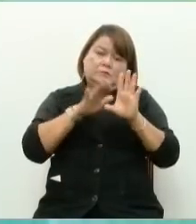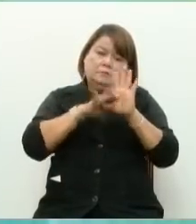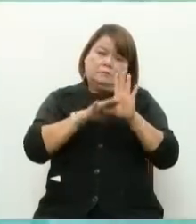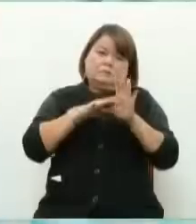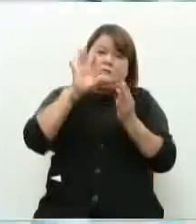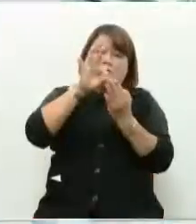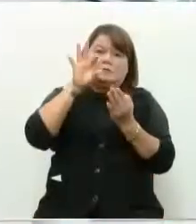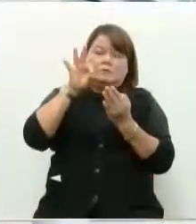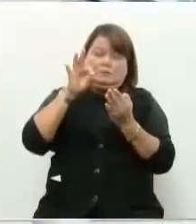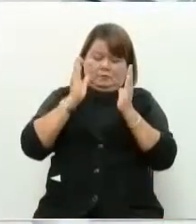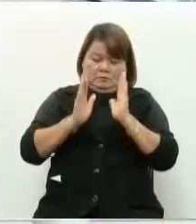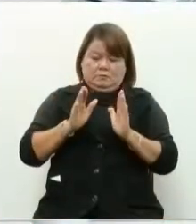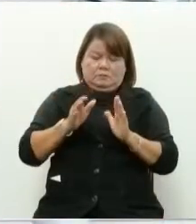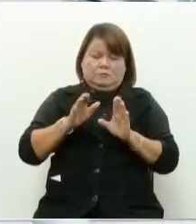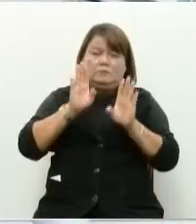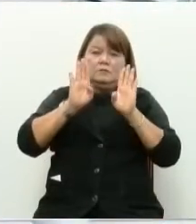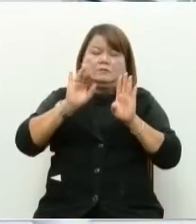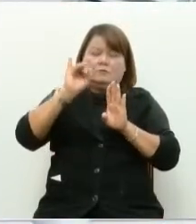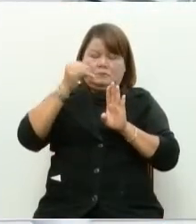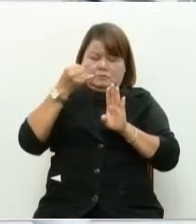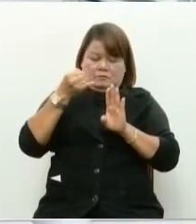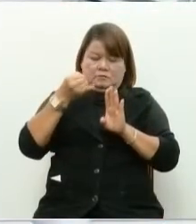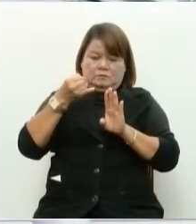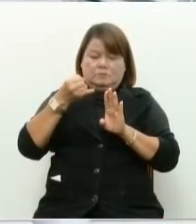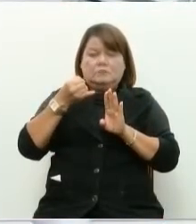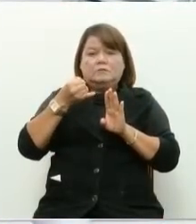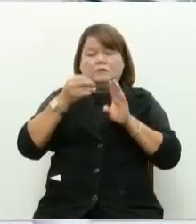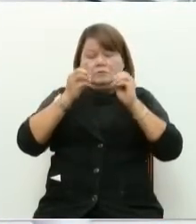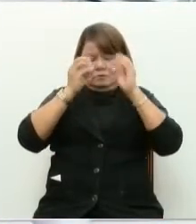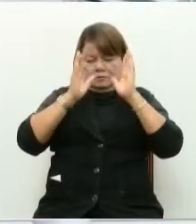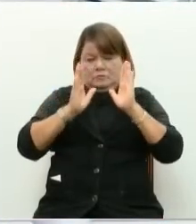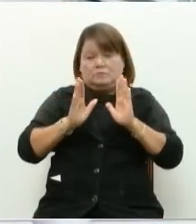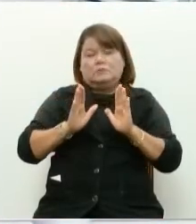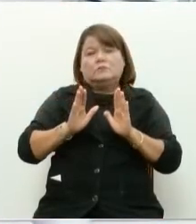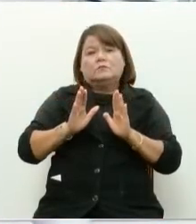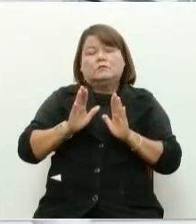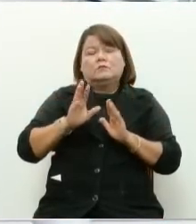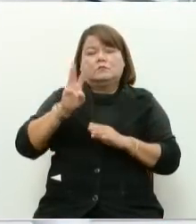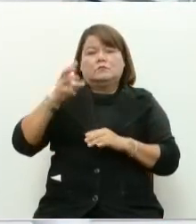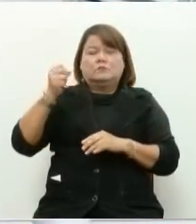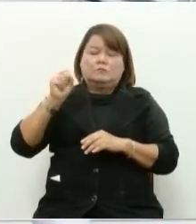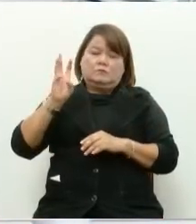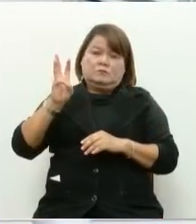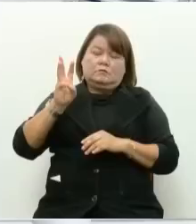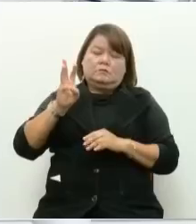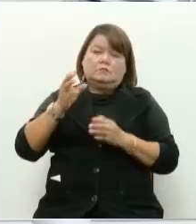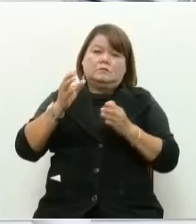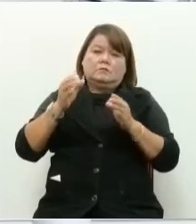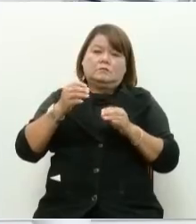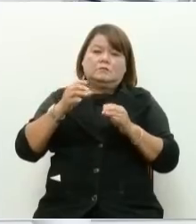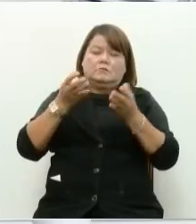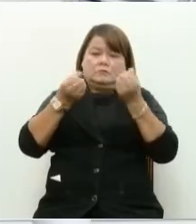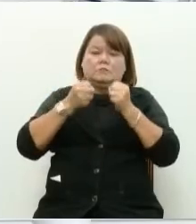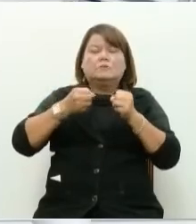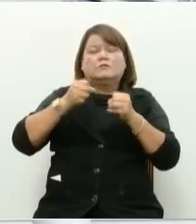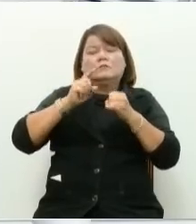เลือกบุคคลเพื่อบรรจุเป็นข้าราชการครูตามว.16แล้วก็ได้สิ้นสุดการรับสมัครไปแล้วแล้วก็ประกาศรายชื่อ